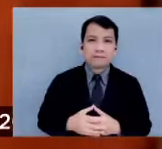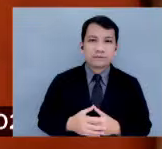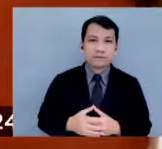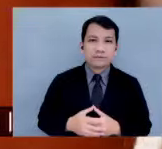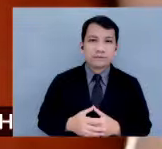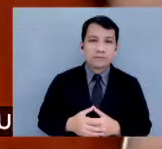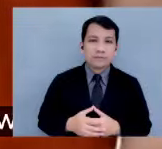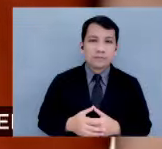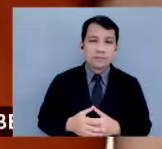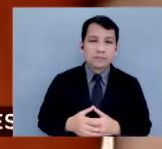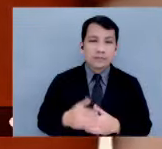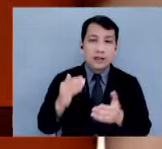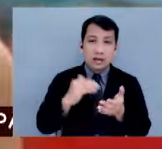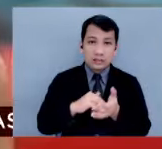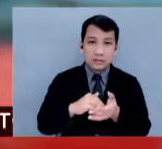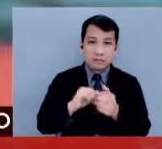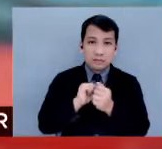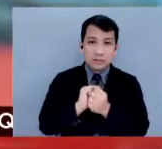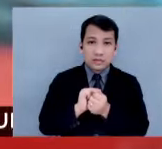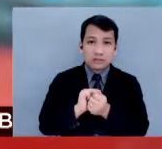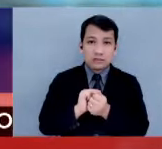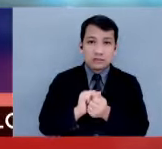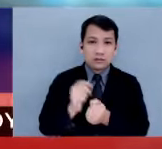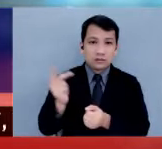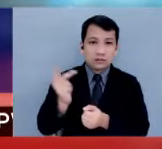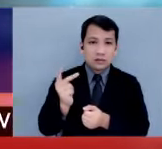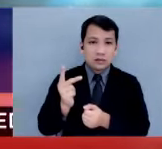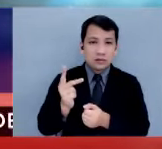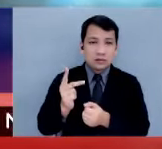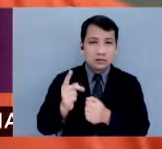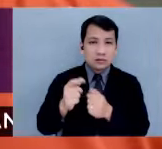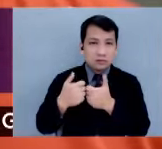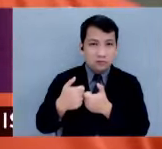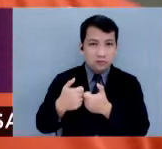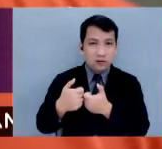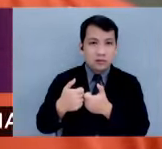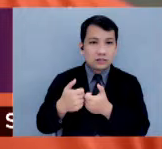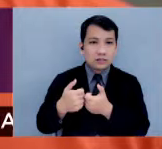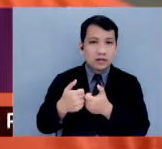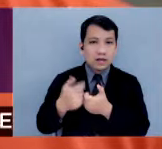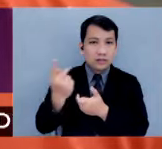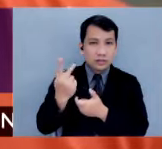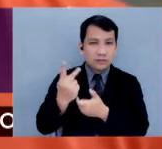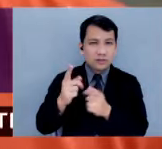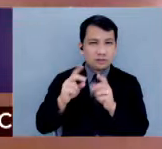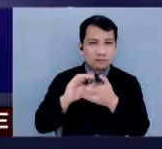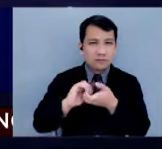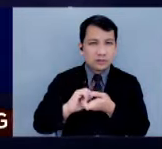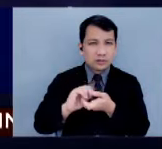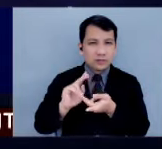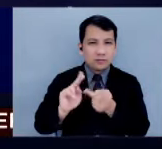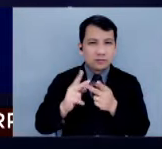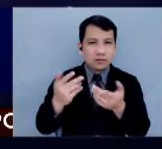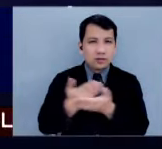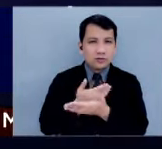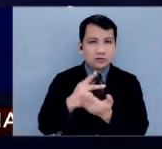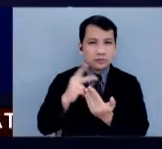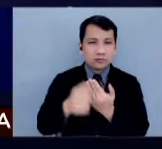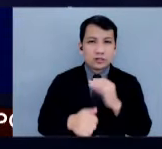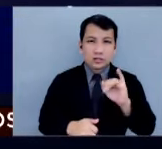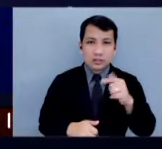Muli namang magsasama ang Hit Can't Buy Me Love tandem na Snorin sa isang bagong project. Sa Instagram post ni